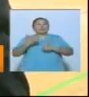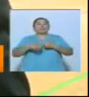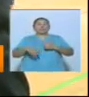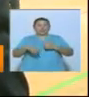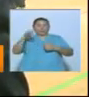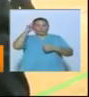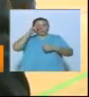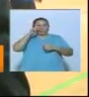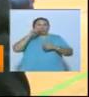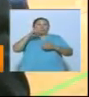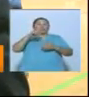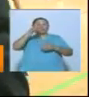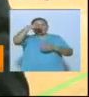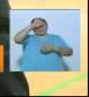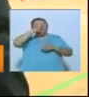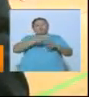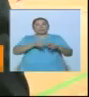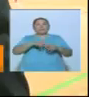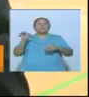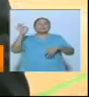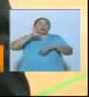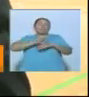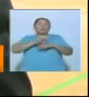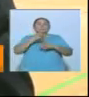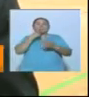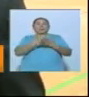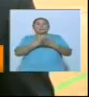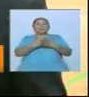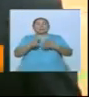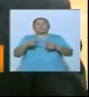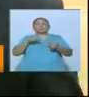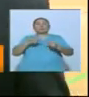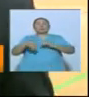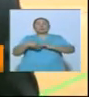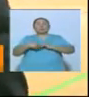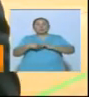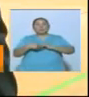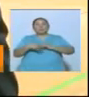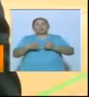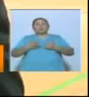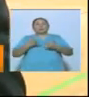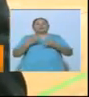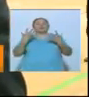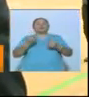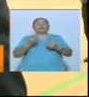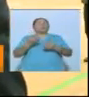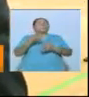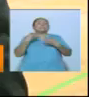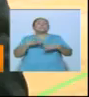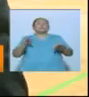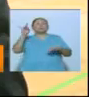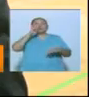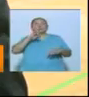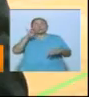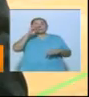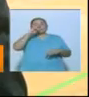сотрудников. Сегодняшнее спортивное мероприятие среди западных регионов на Кубок председателя антикоррупционной службы приурочено ко Дню независимости Республики